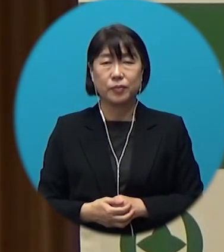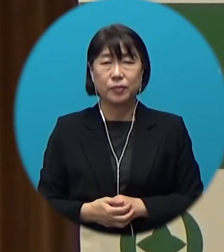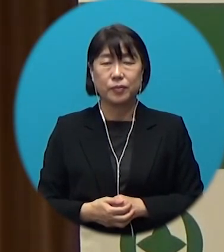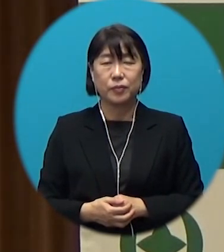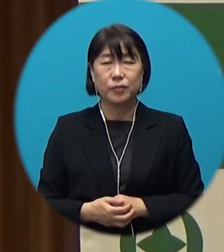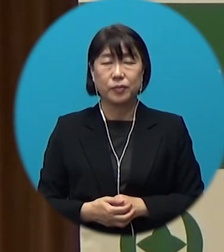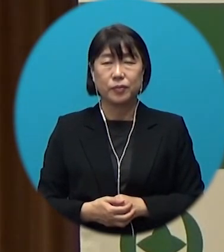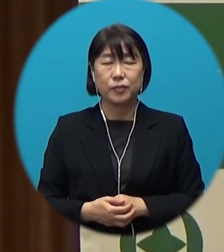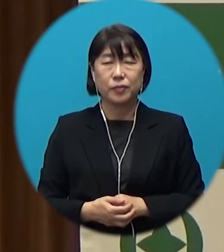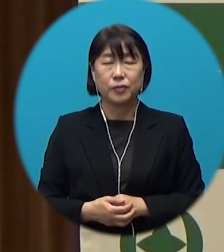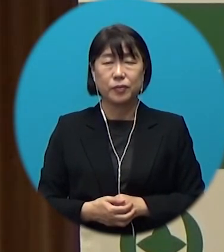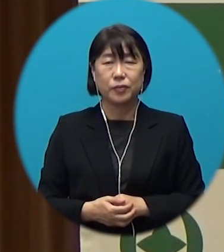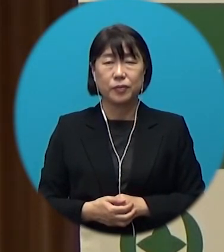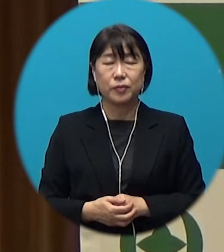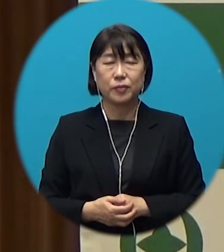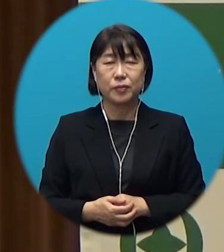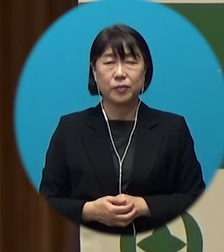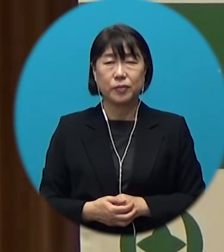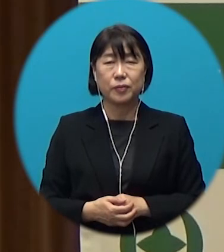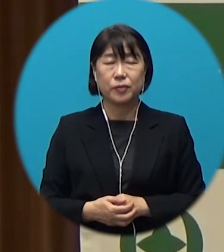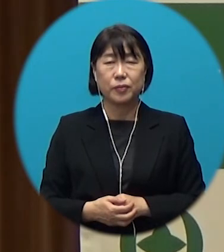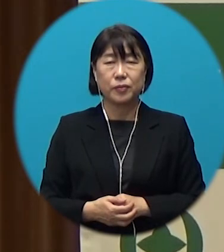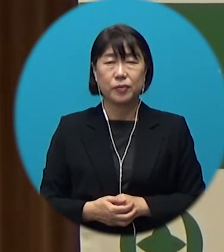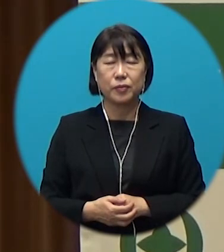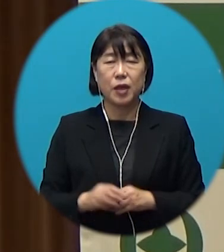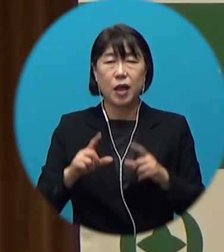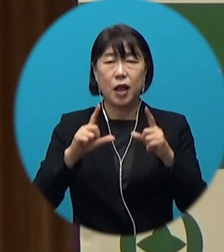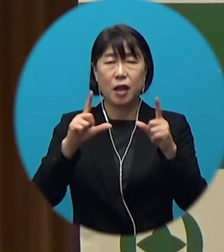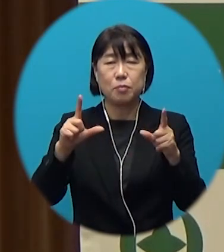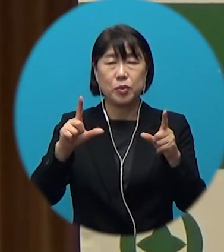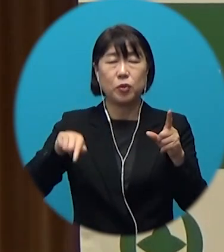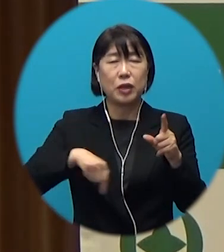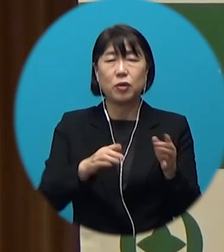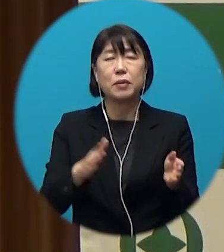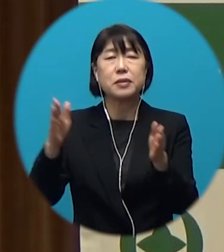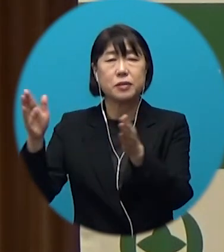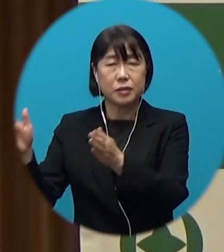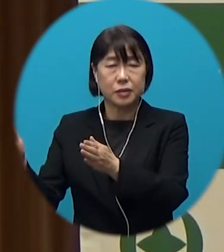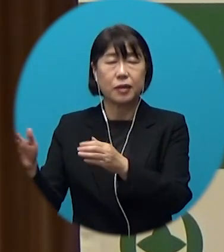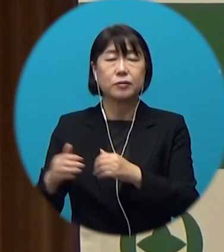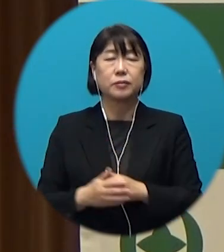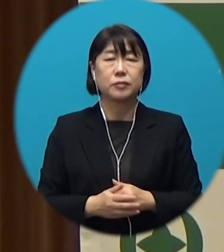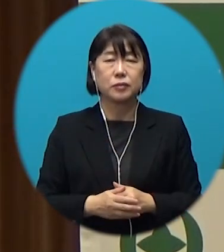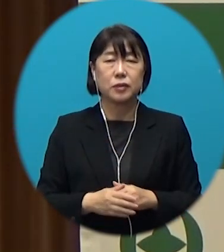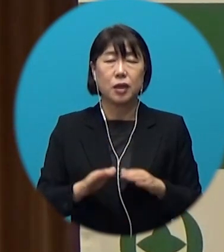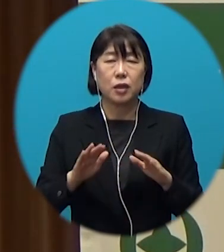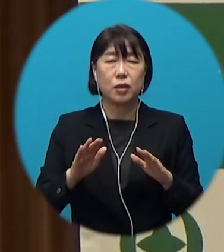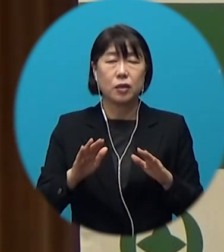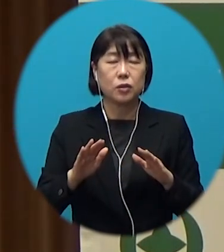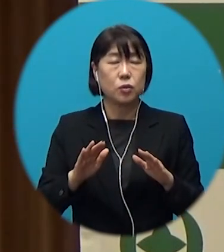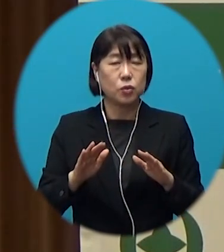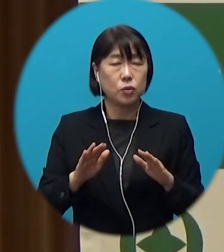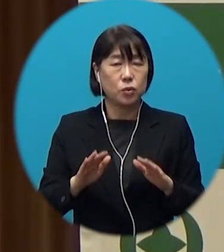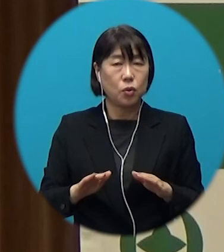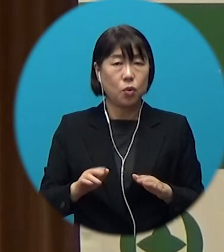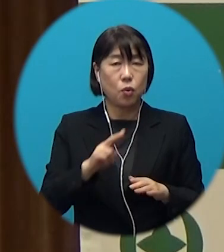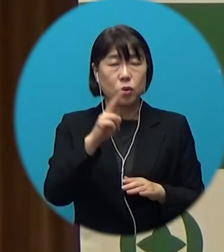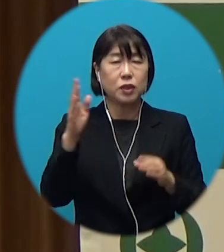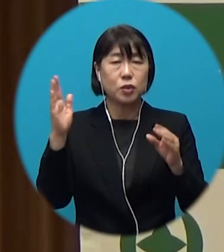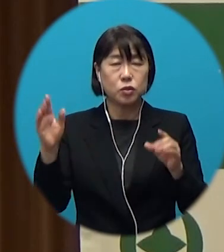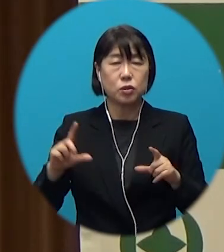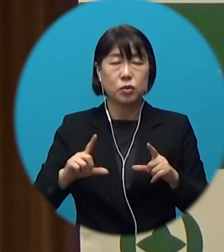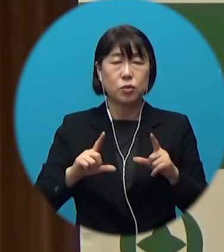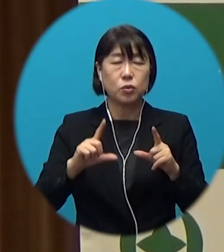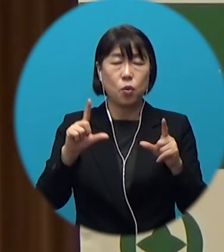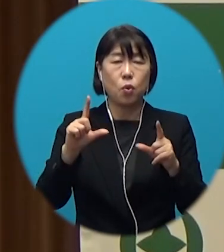三河防衛新聞の山です。発表項目ではないんですが、あの、今日あの午前中にですね、あの、東京湾縦断の